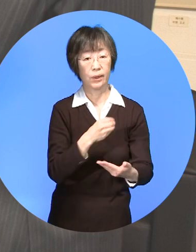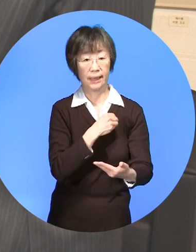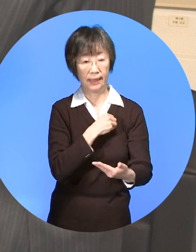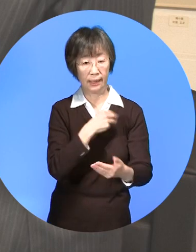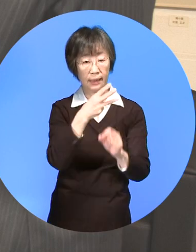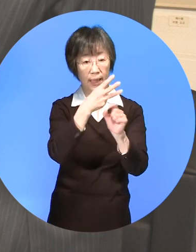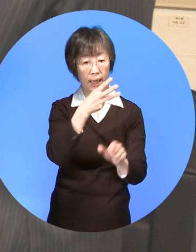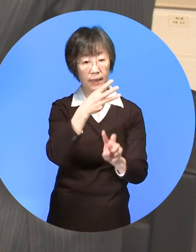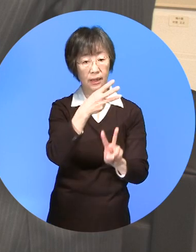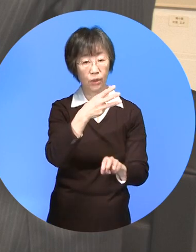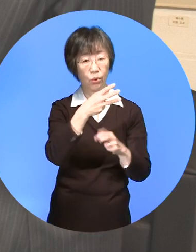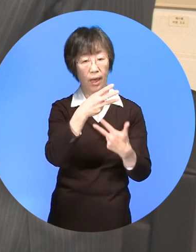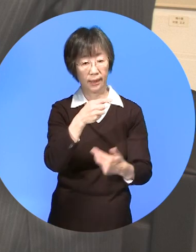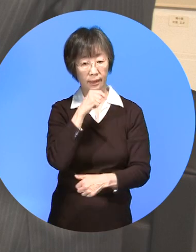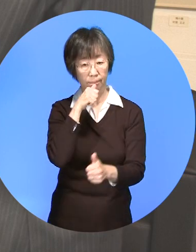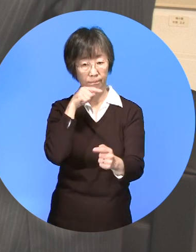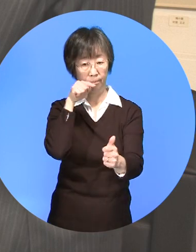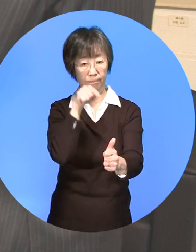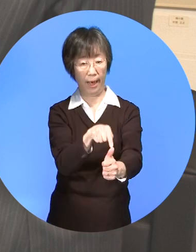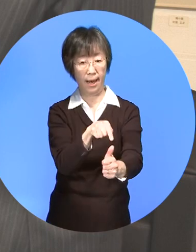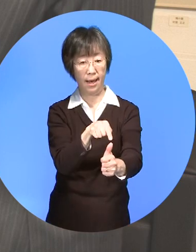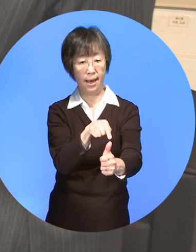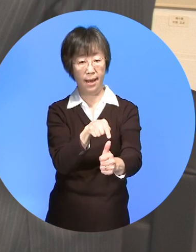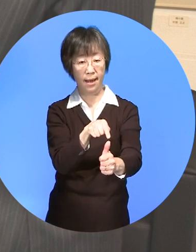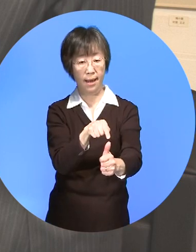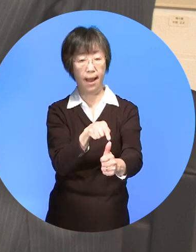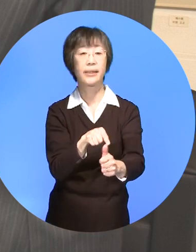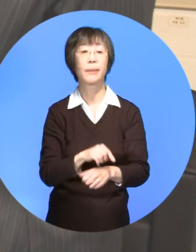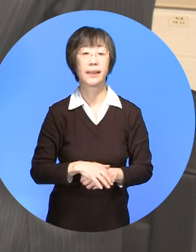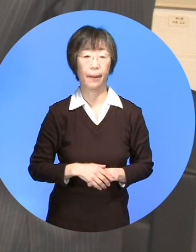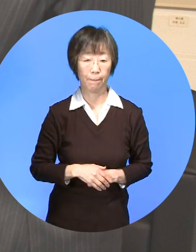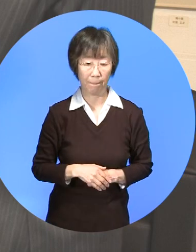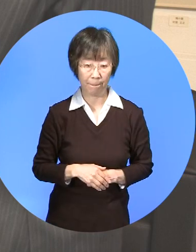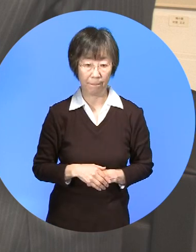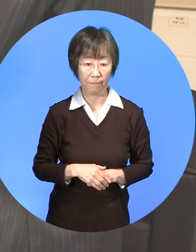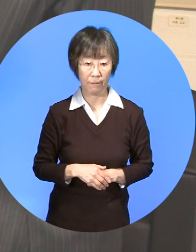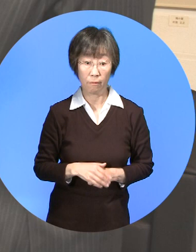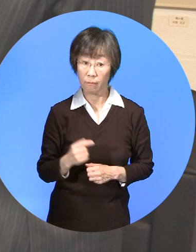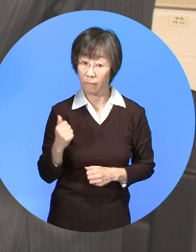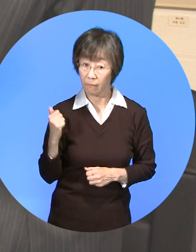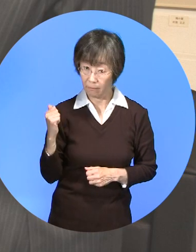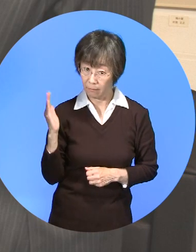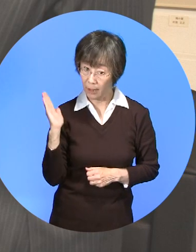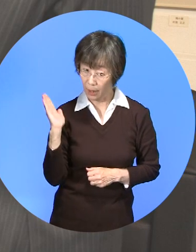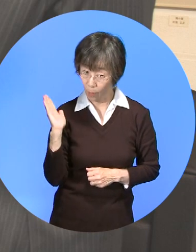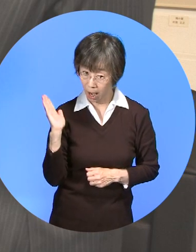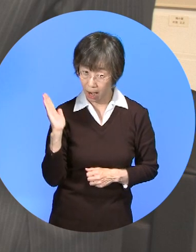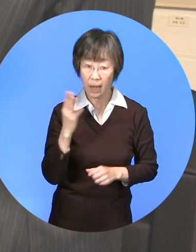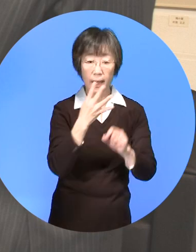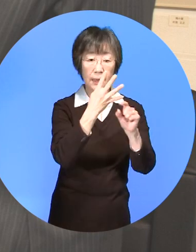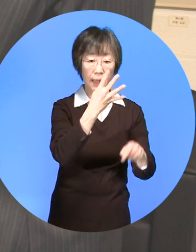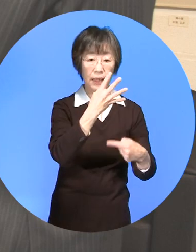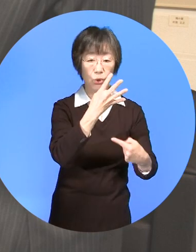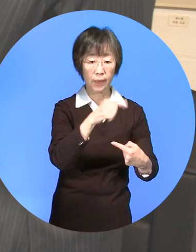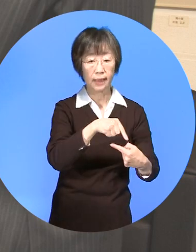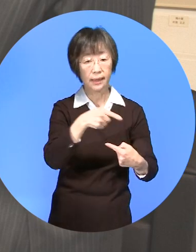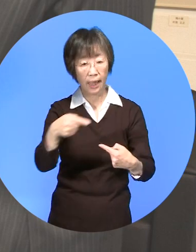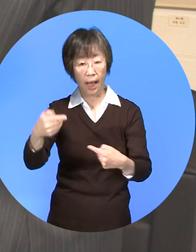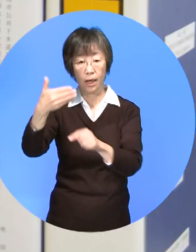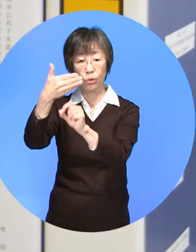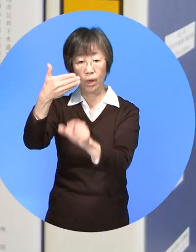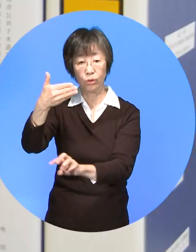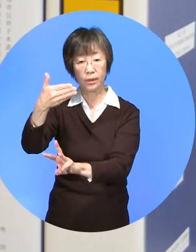。派遣期間は平成28年4月1日から9月30日までの6ヶ月間です